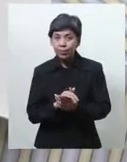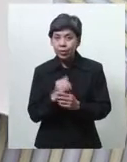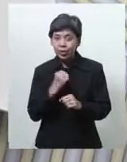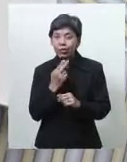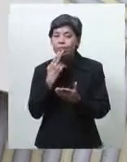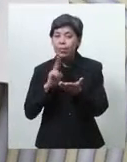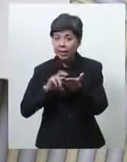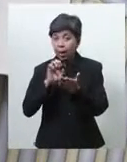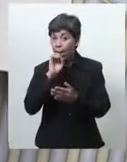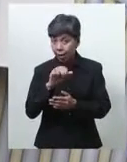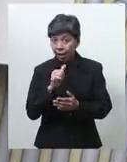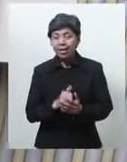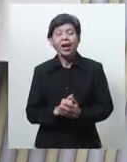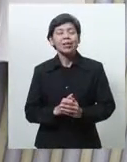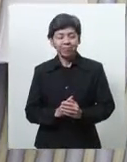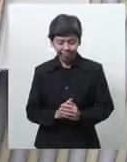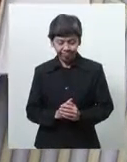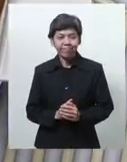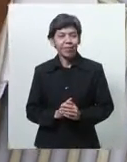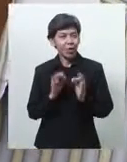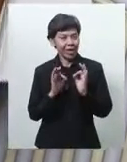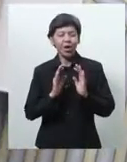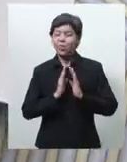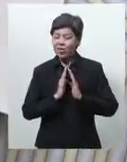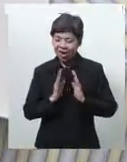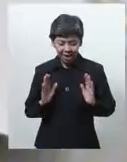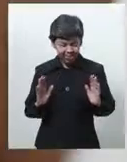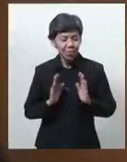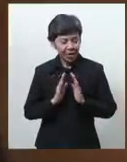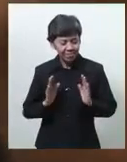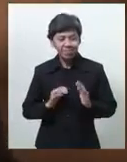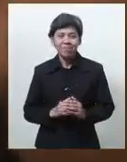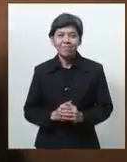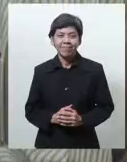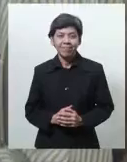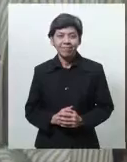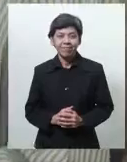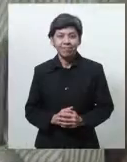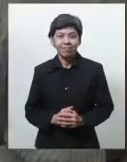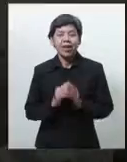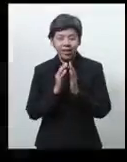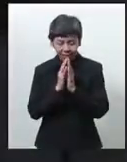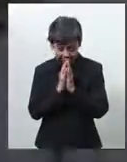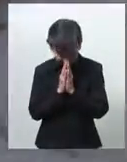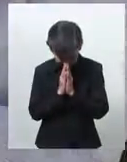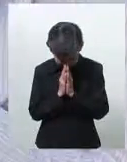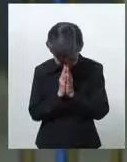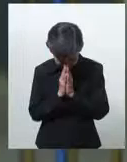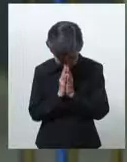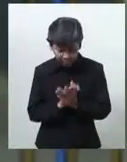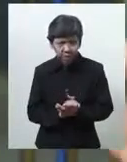งหมายเลขอีเมลไปให้ด้วยครับครับผมโอเคพี่ขอบคุณมากครับครับสวัสดีครับ สวัสดี